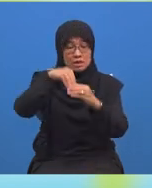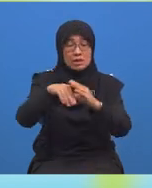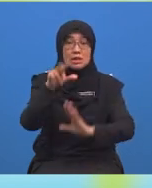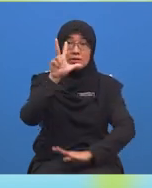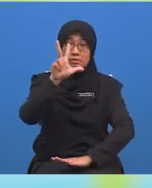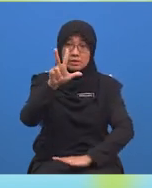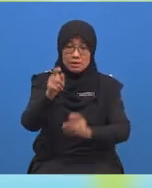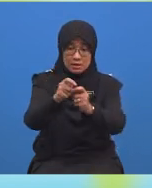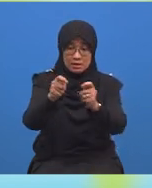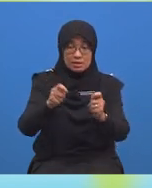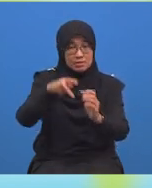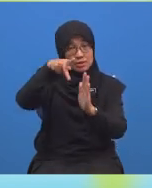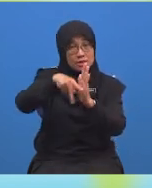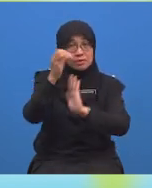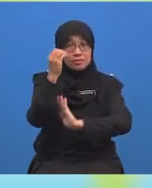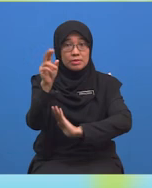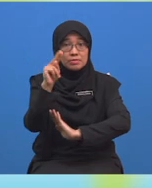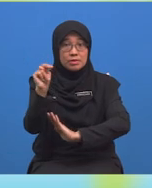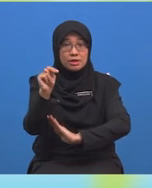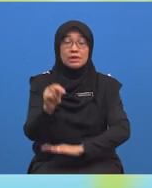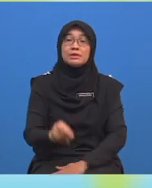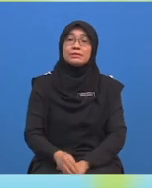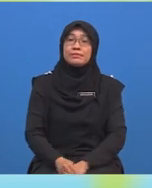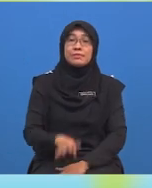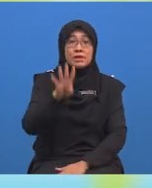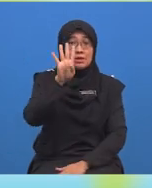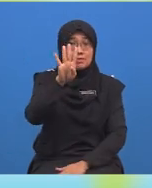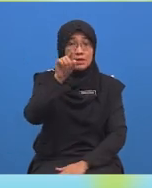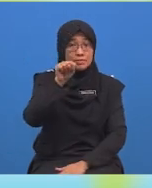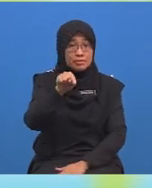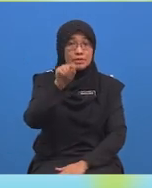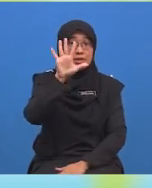dalam 3 tempat perpuluhan, iaitu